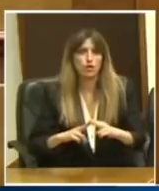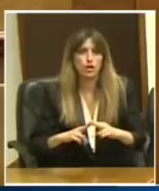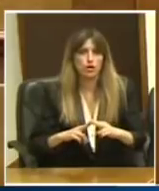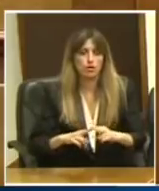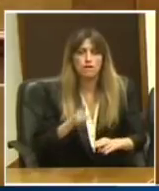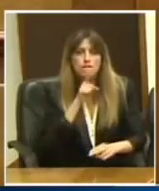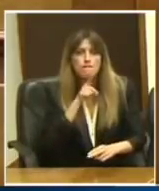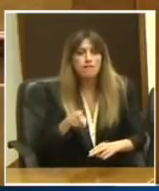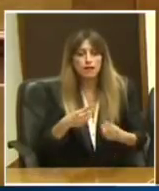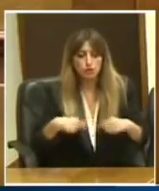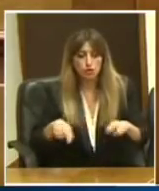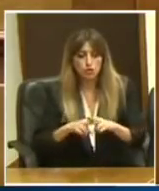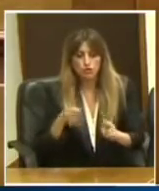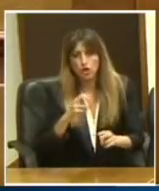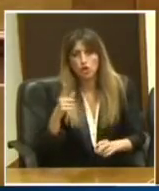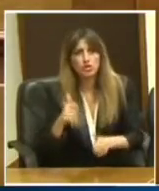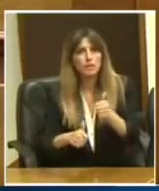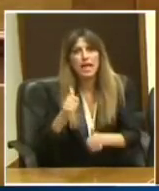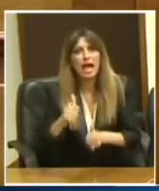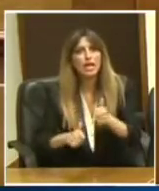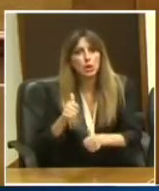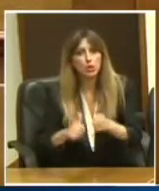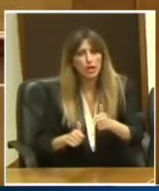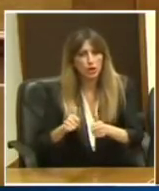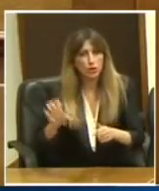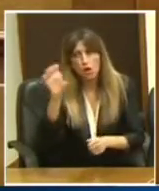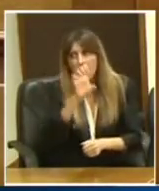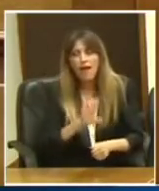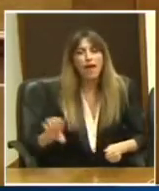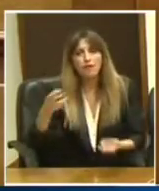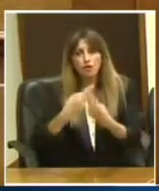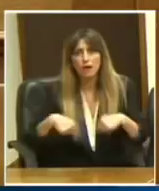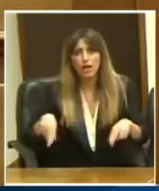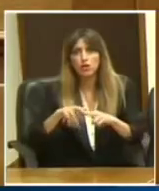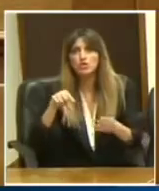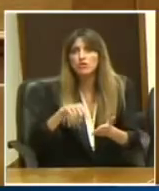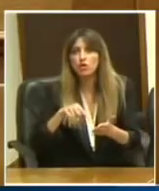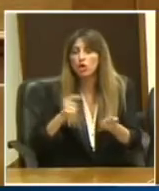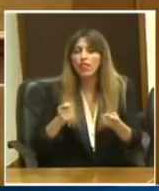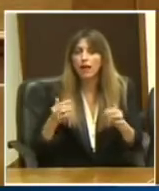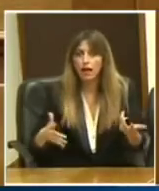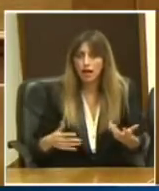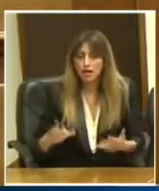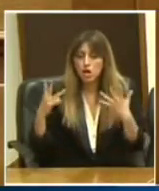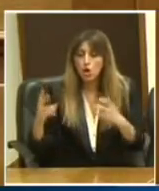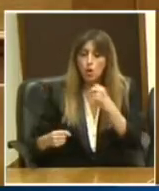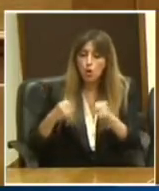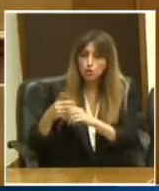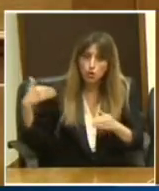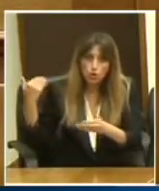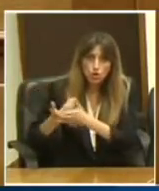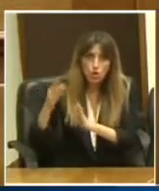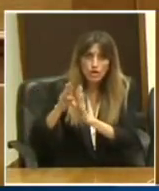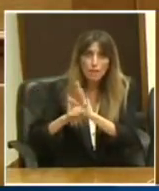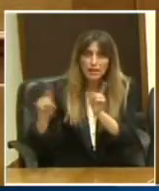την τελευταία αξιολόγηση του τελευταίου προγράμματος στήριξης μετά από 8 χρόνια μνημονίων στη χώρα.